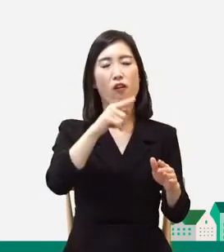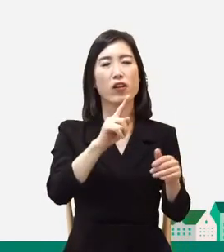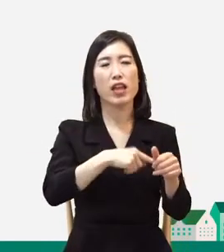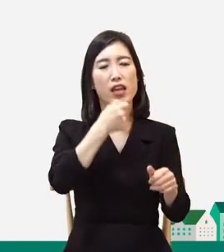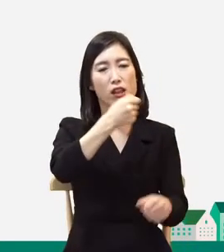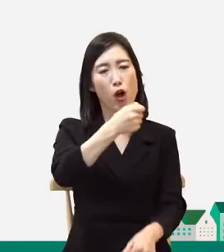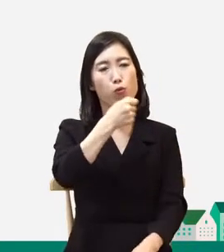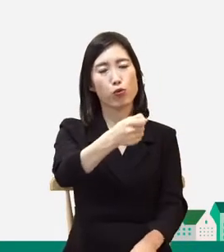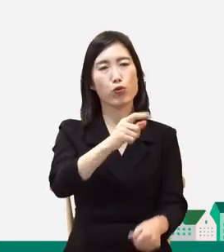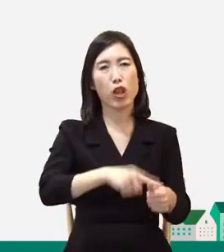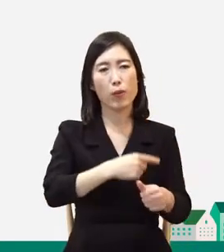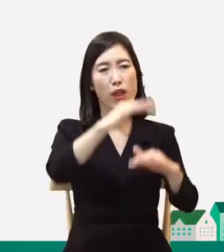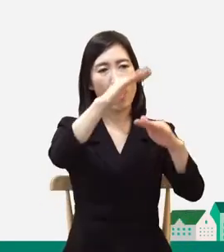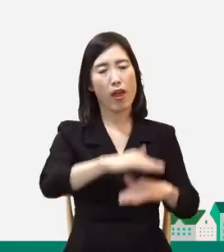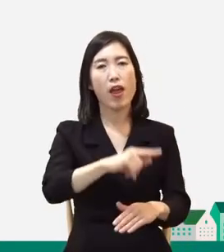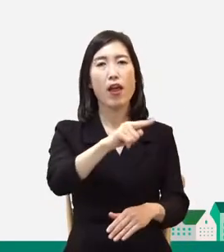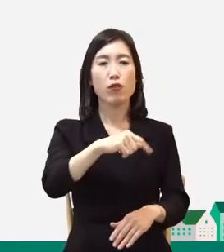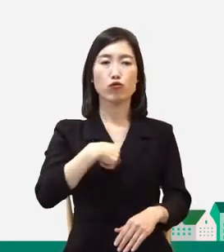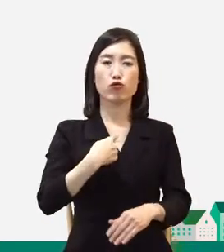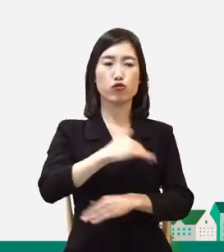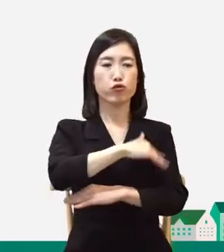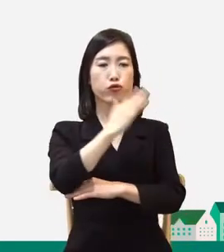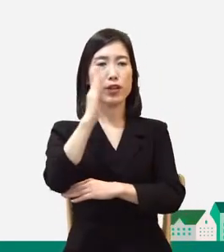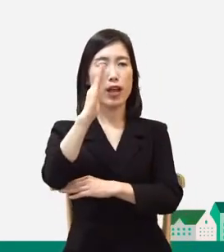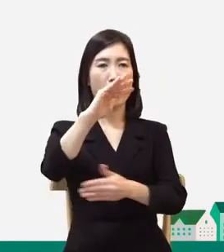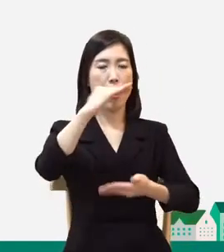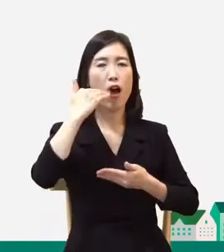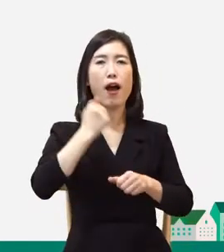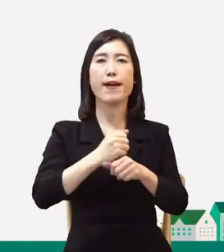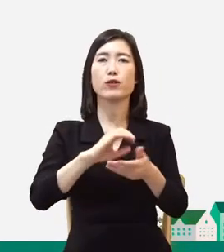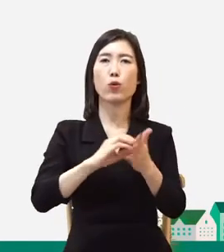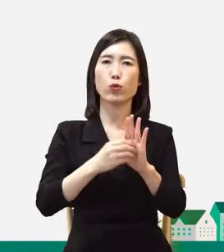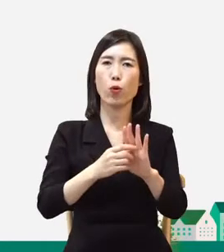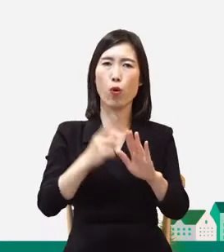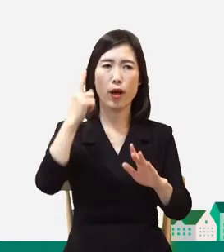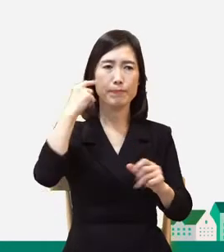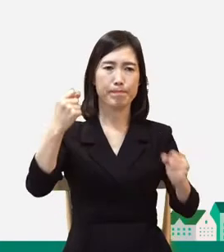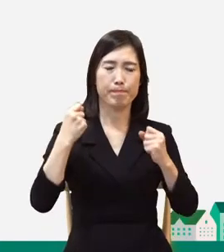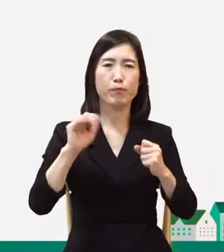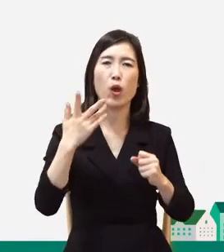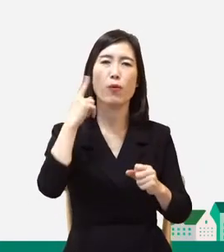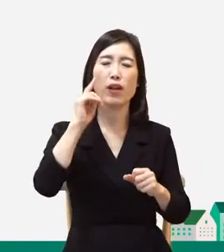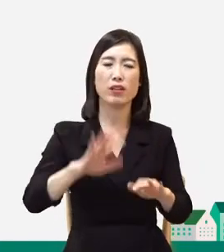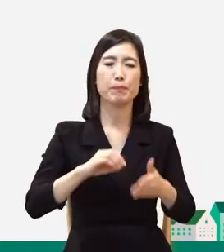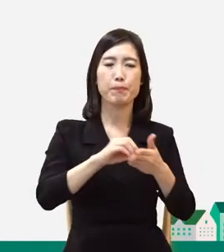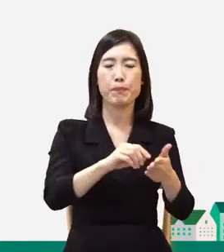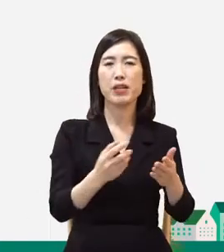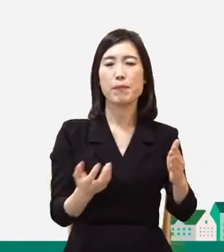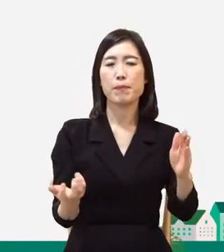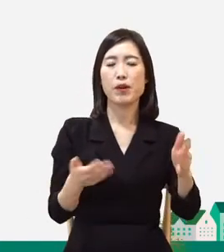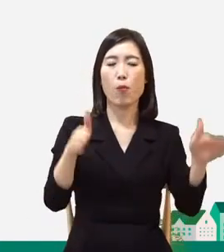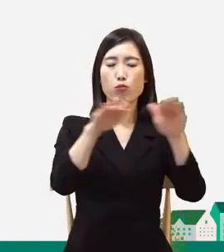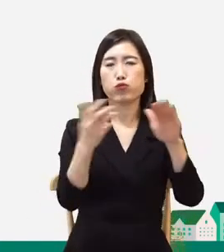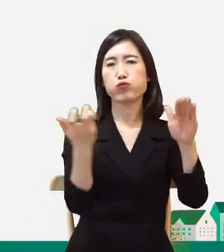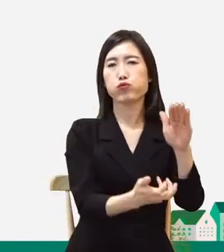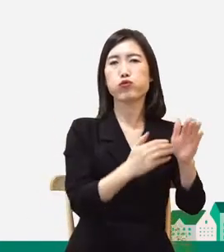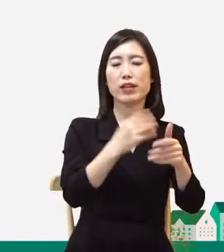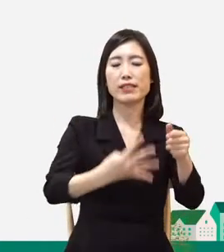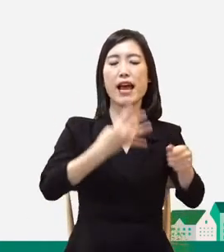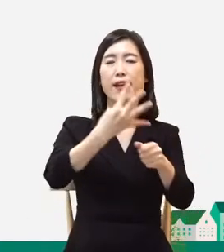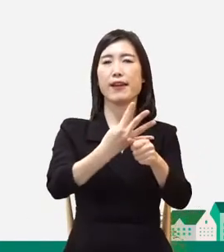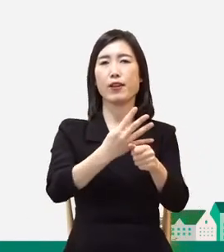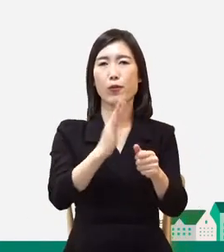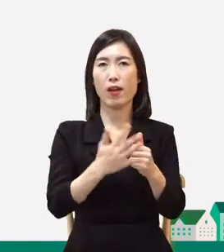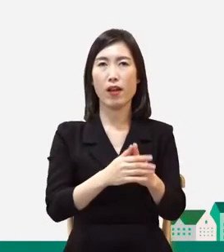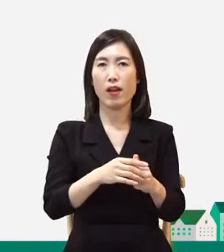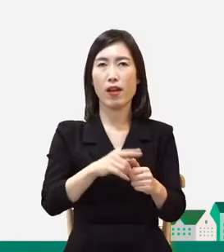통해 자신의 이야기를 하실 수 있을 정도의 힘을 갖기까지는 4년의 시간이 걸렸습니다. 이긴